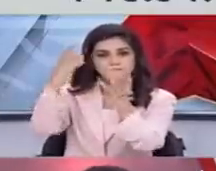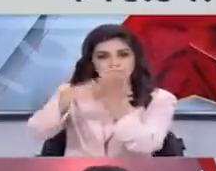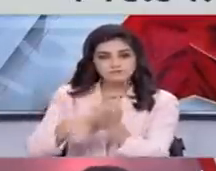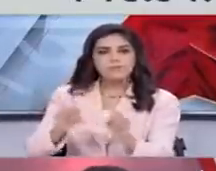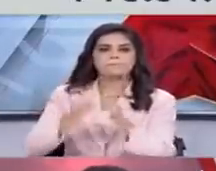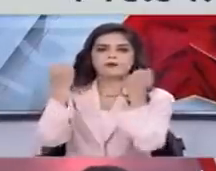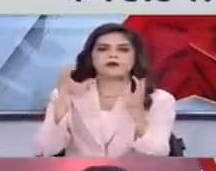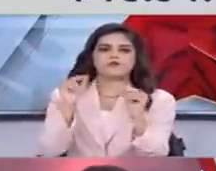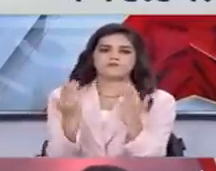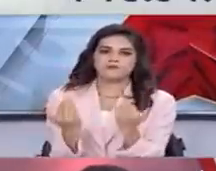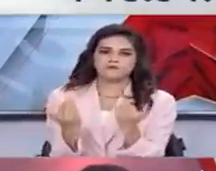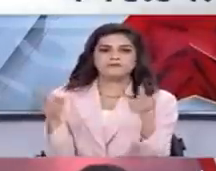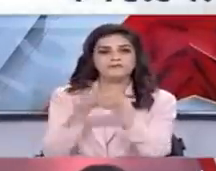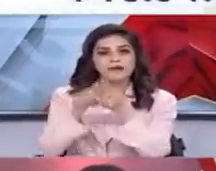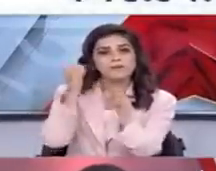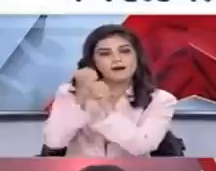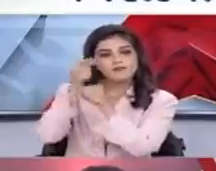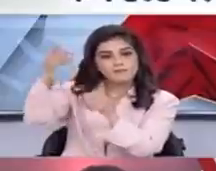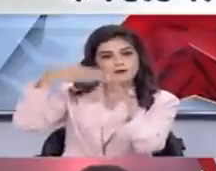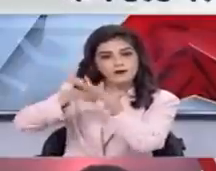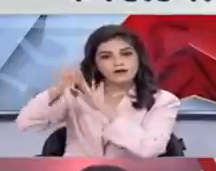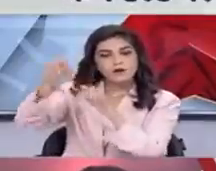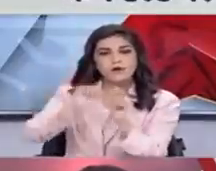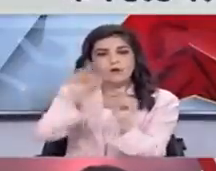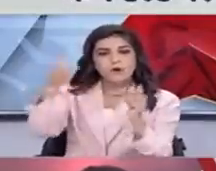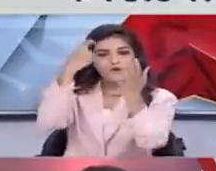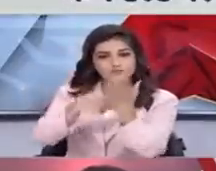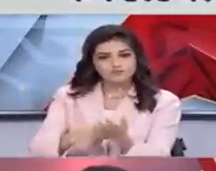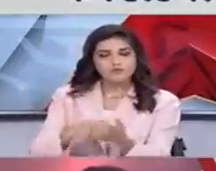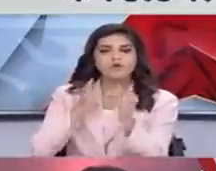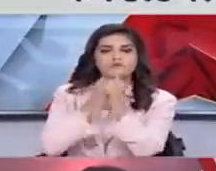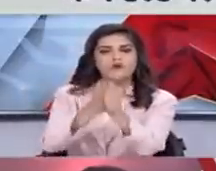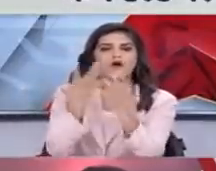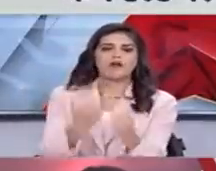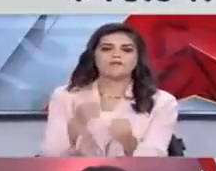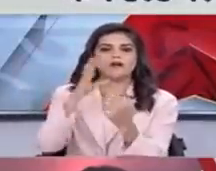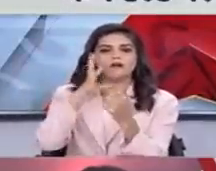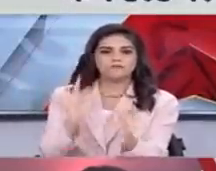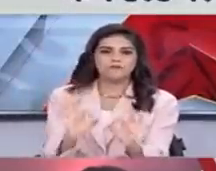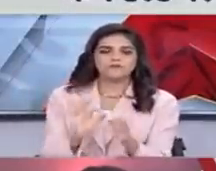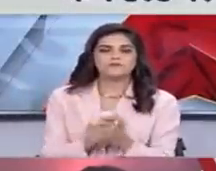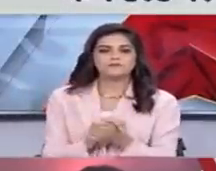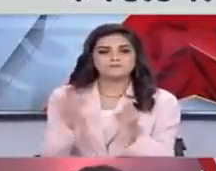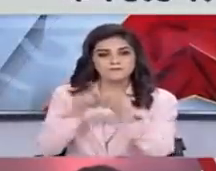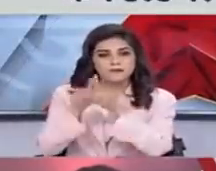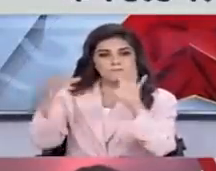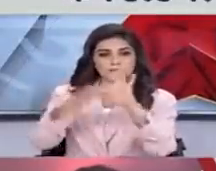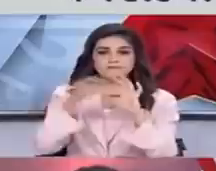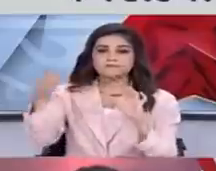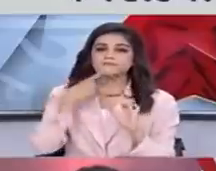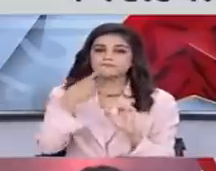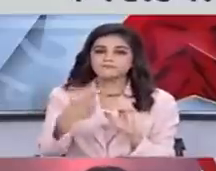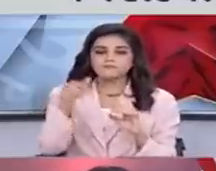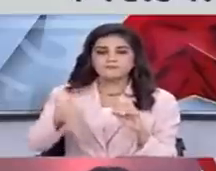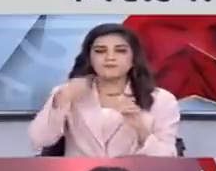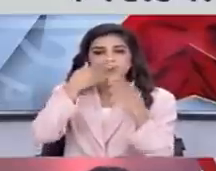नहीं कर सकती सरकार सभी उन शर्तों को मानने के लिए बाध्य है के साथी उन्होंने